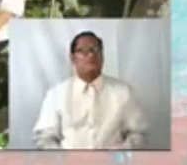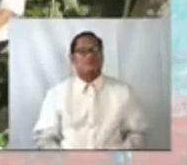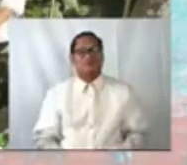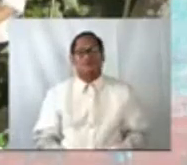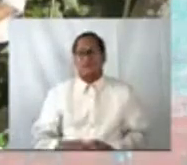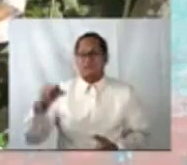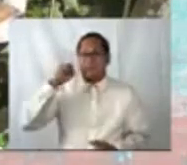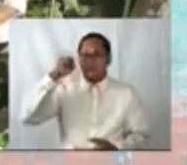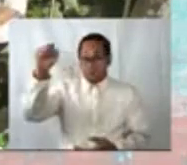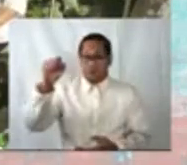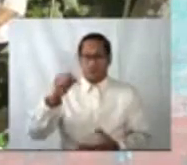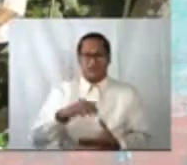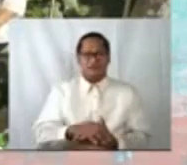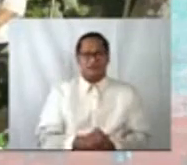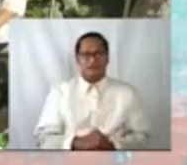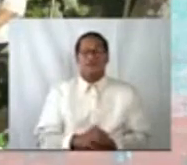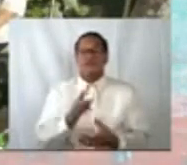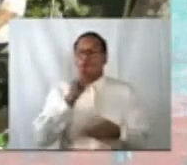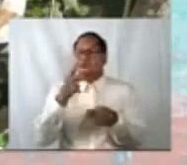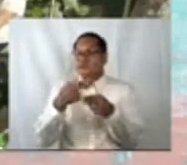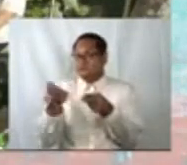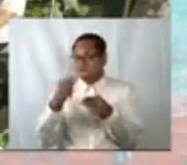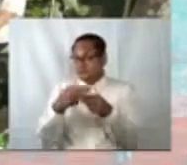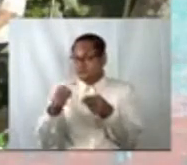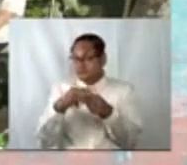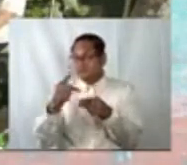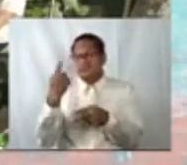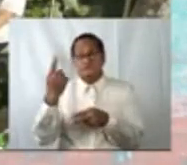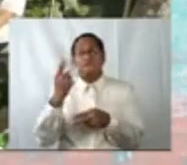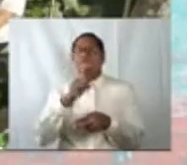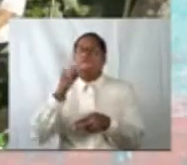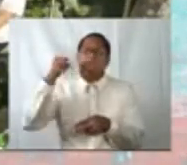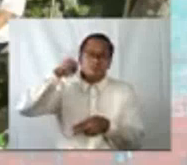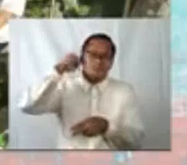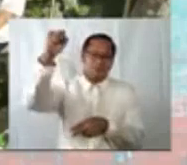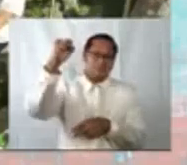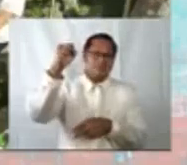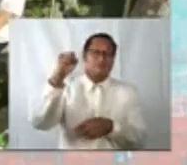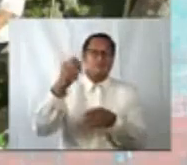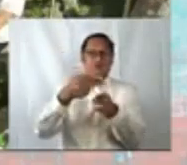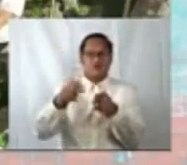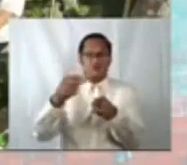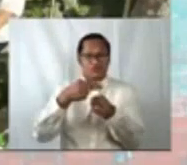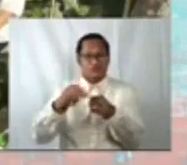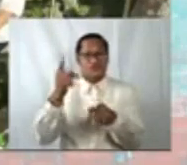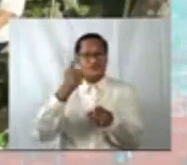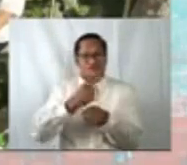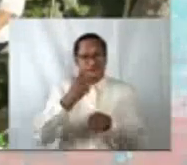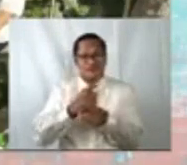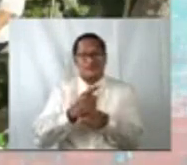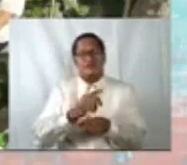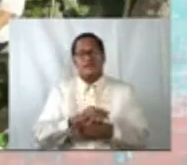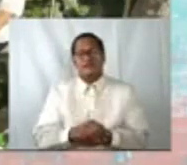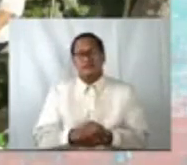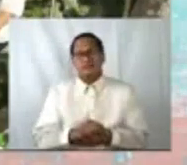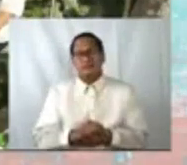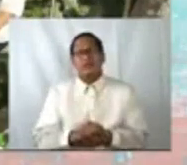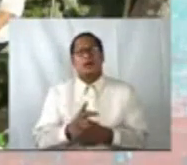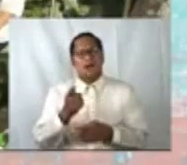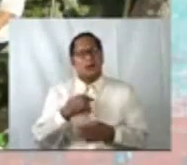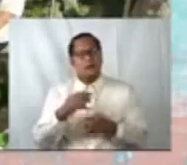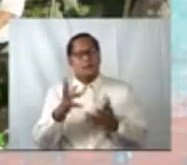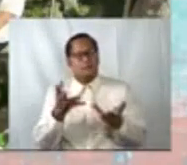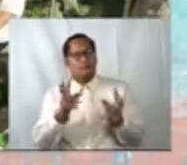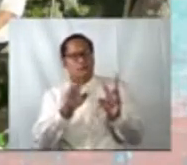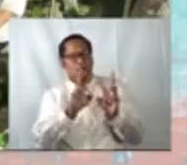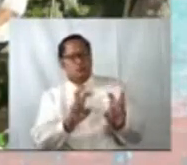Mabuhay. Salamat, Yusek. Maikli lamang po. Mabuhay. Maikli lamang po, no? Susugan ko lang yung